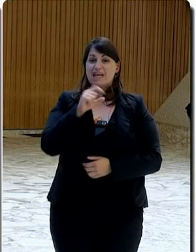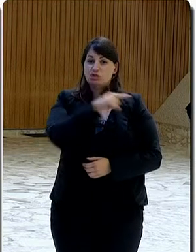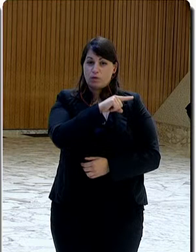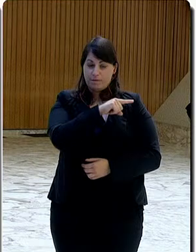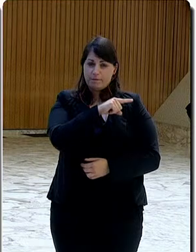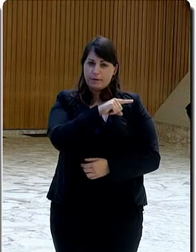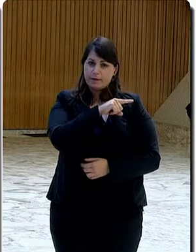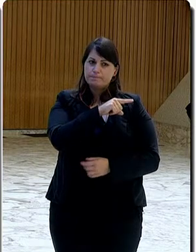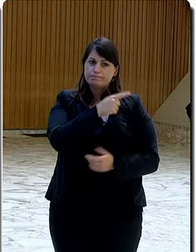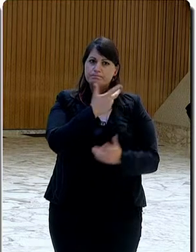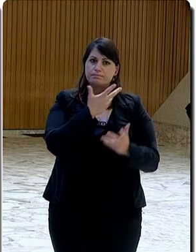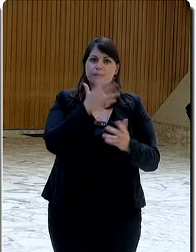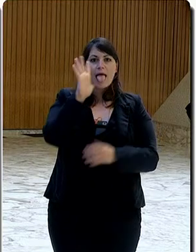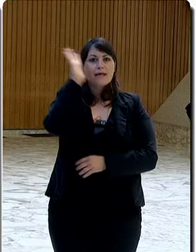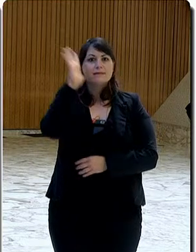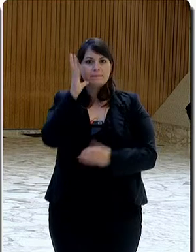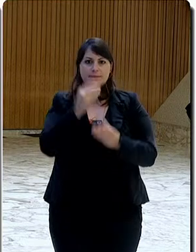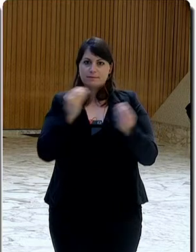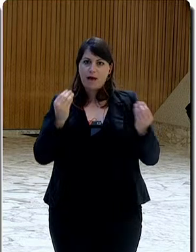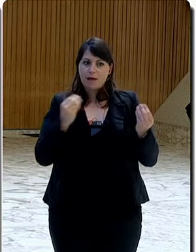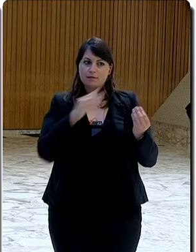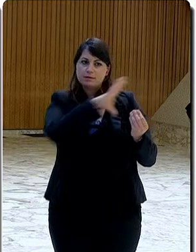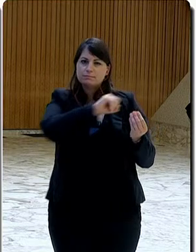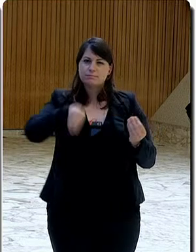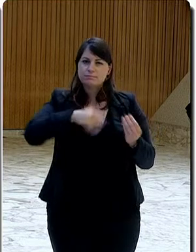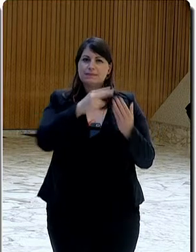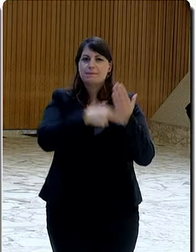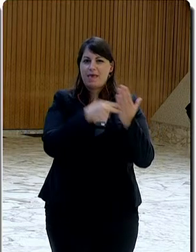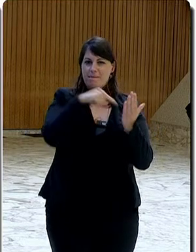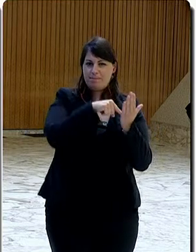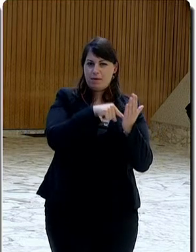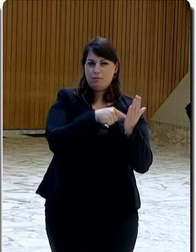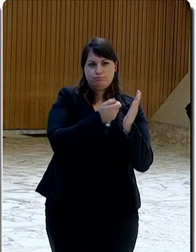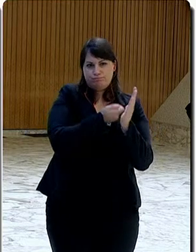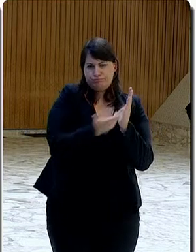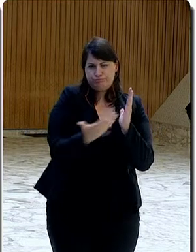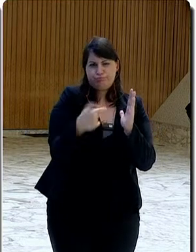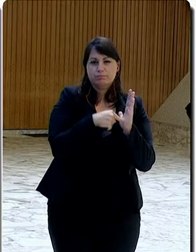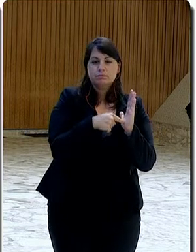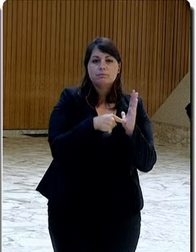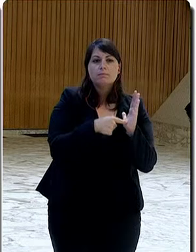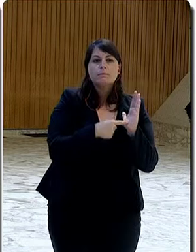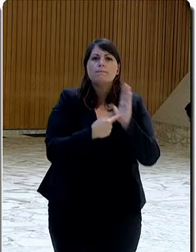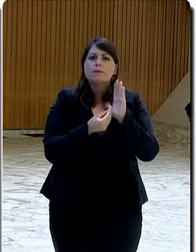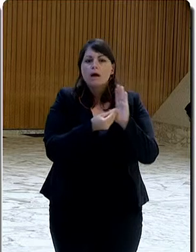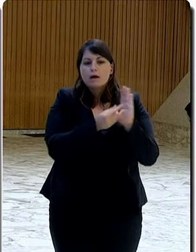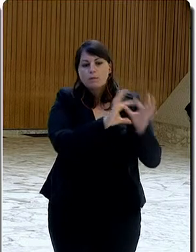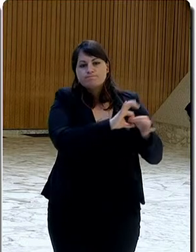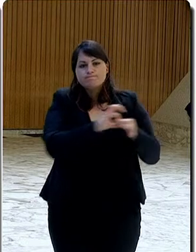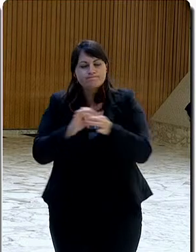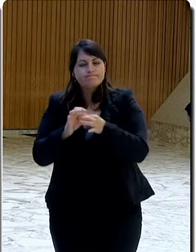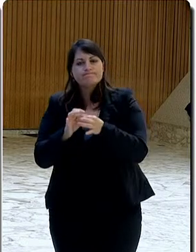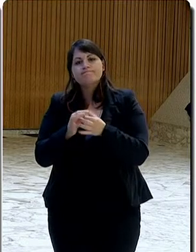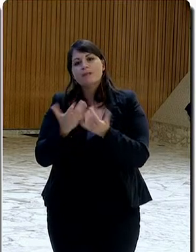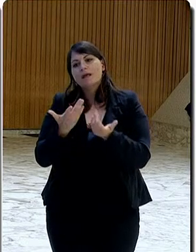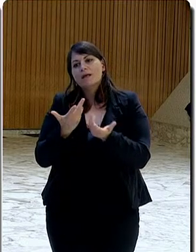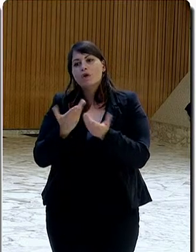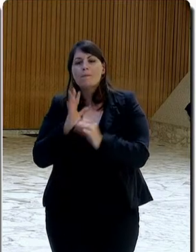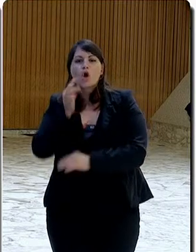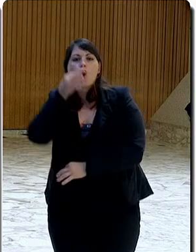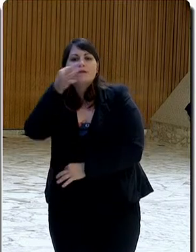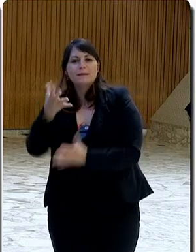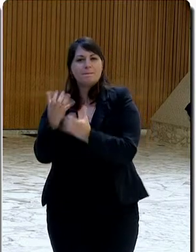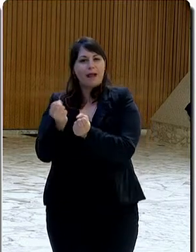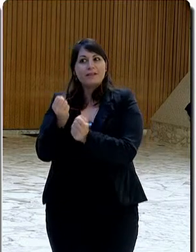partire da numerosi esempi tratti dalla Bibbia, ci ha anche proposto molteplici indicazioni pratiche e creative